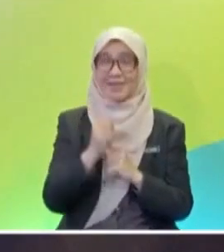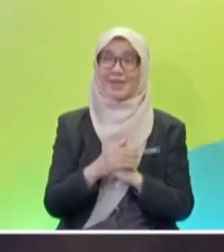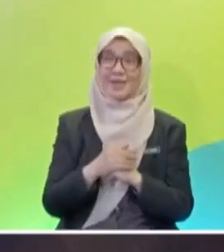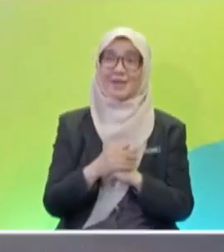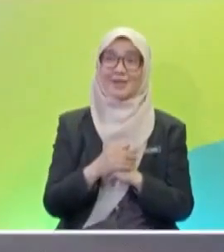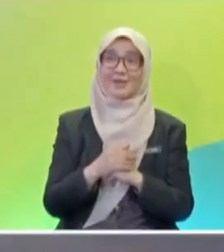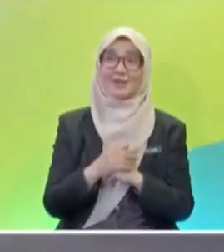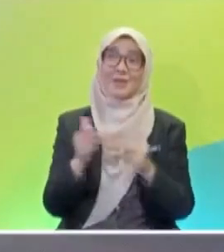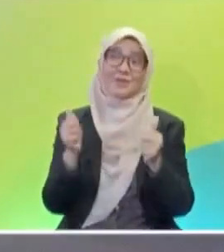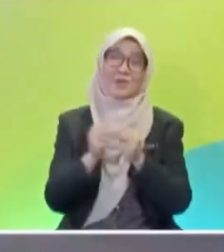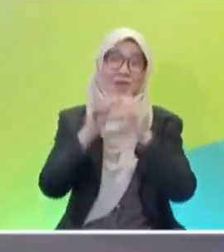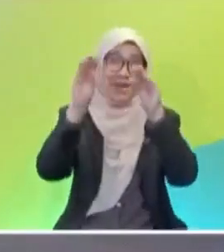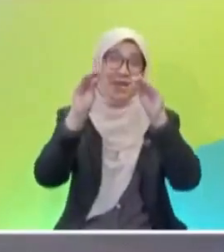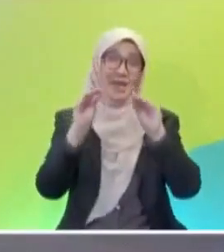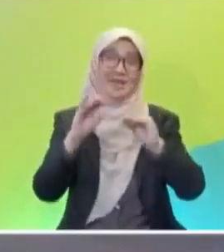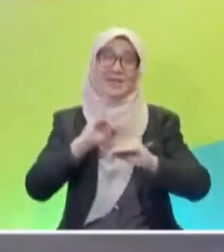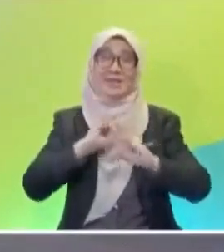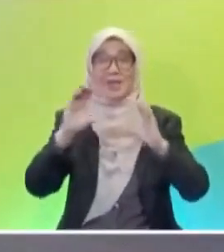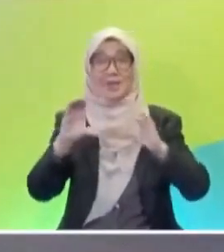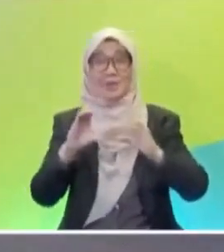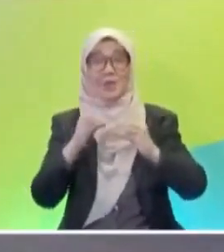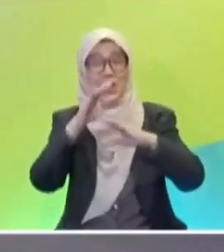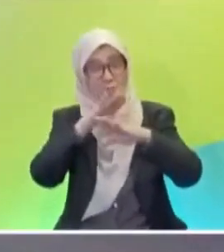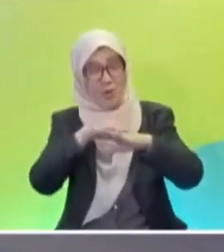bersopan santonya saya itu wanita